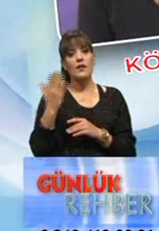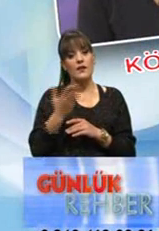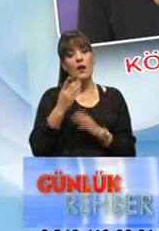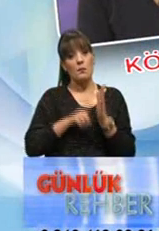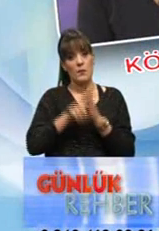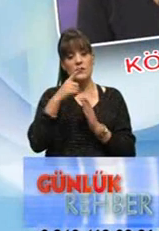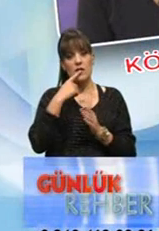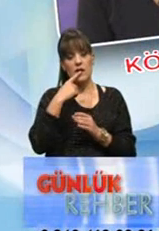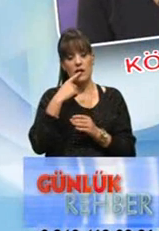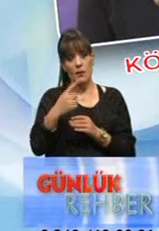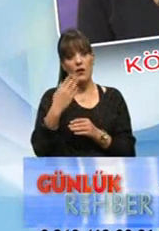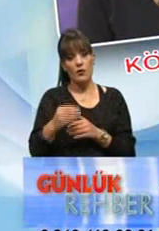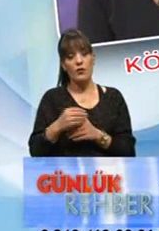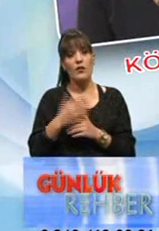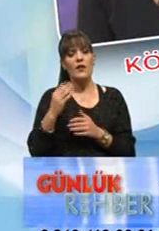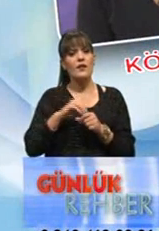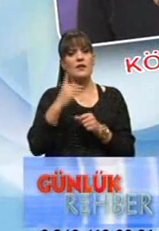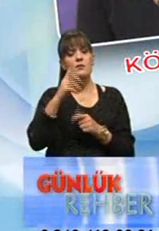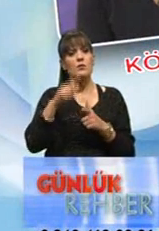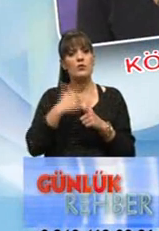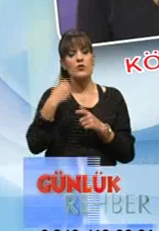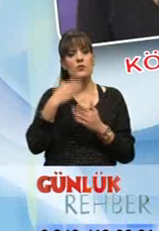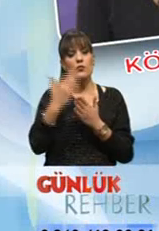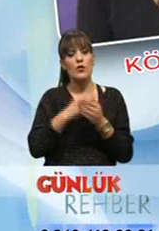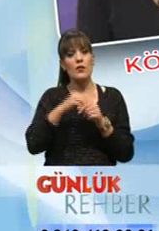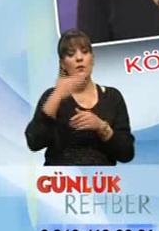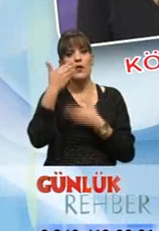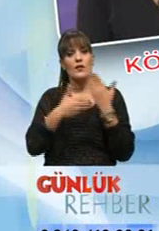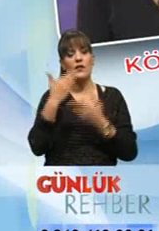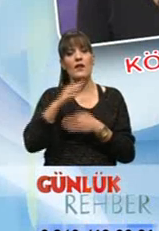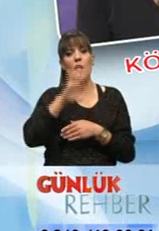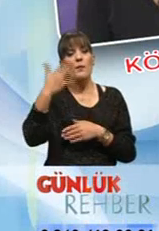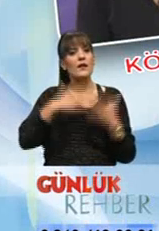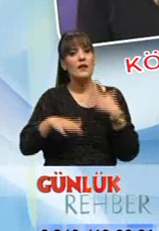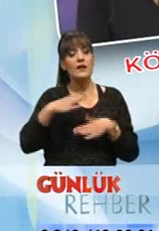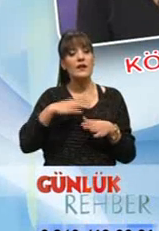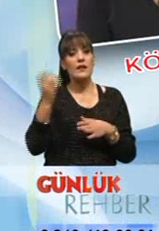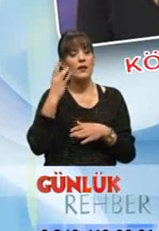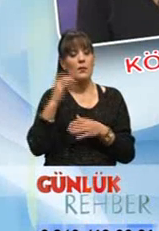gayet başarılı gittiği ortada. Peki nasıl bir projeden, bir programdan söz ediyoruz? İlgi nasıl?